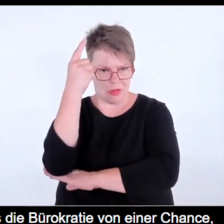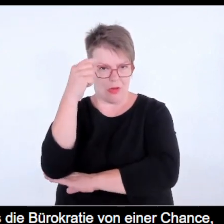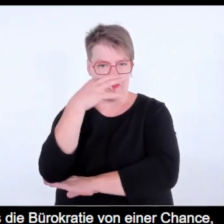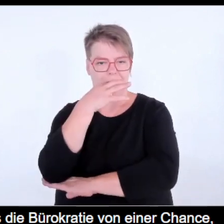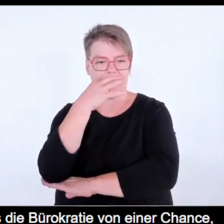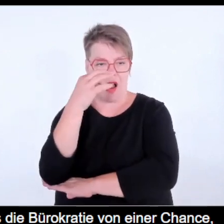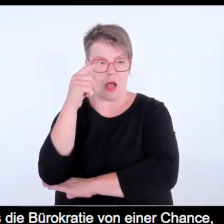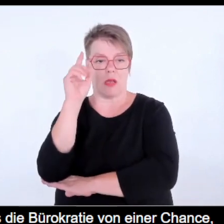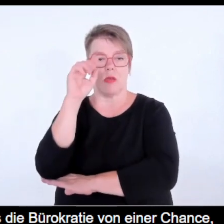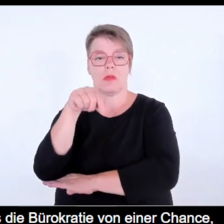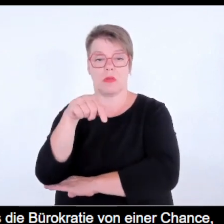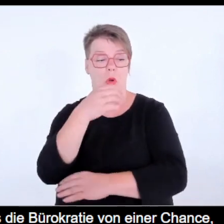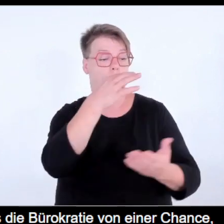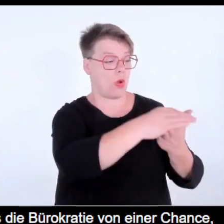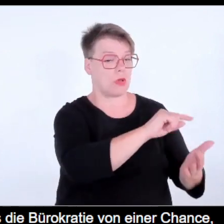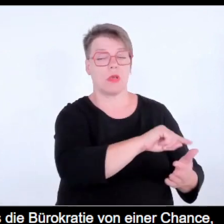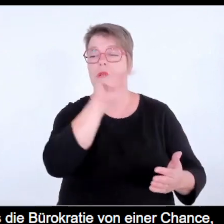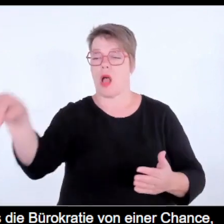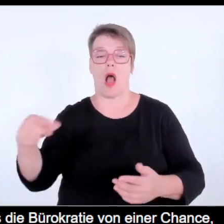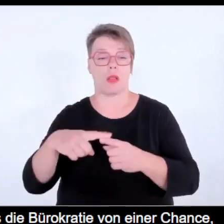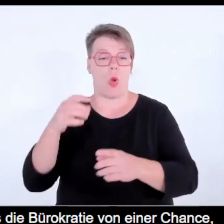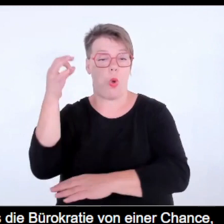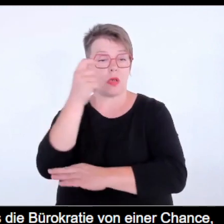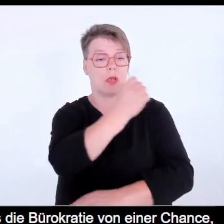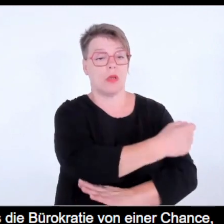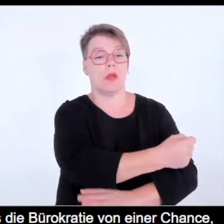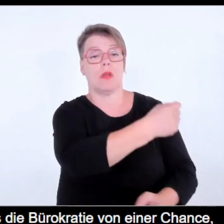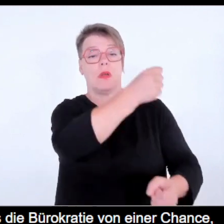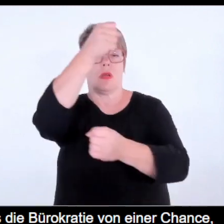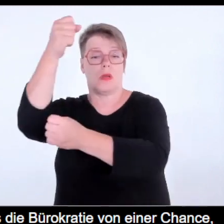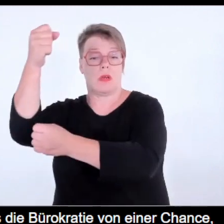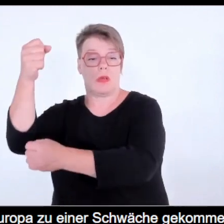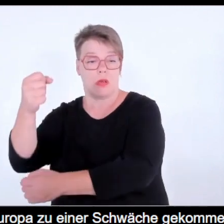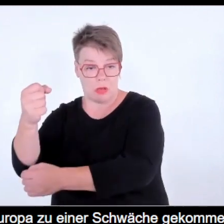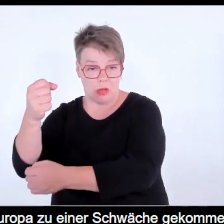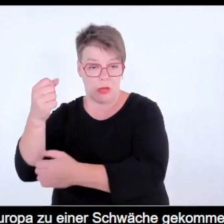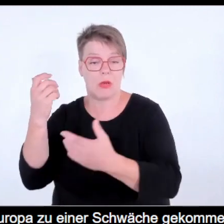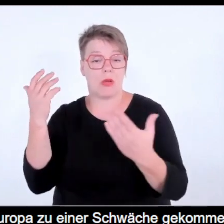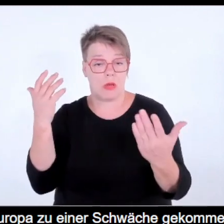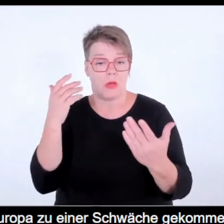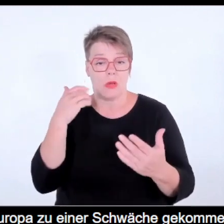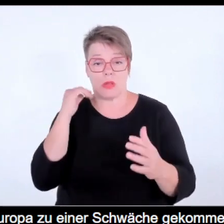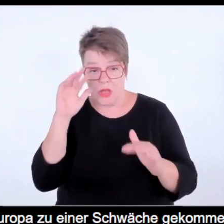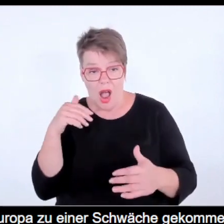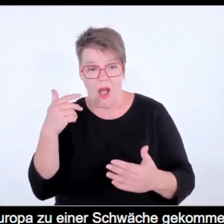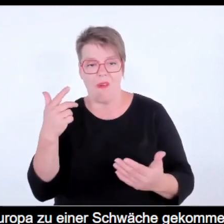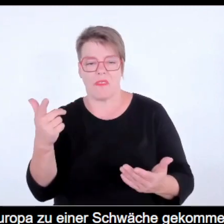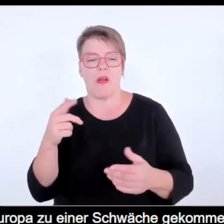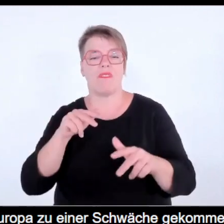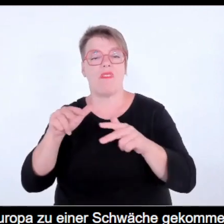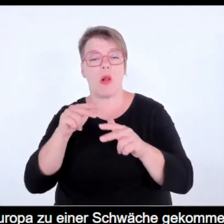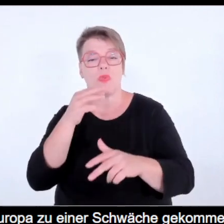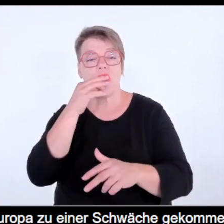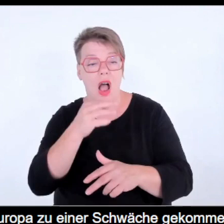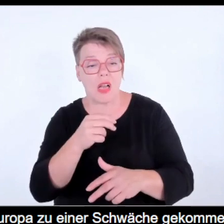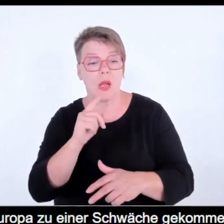klare Regeln hat, damit es auch keine Haftungsrisiken gibt oder keine Unsicherheiten. Und das sind natürlich auch deswegen ein gesellschaftlicher Prozess. Deswegen